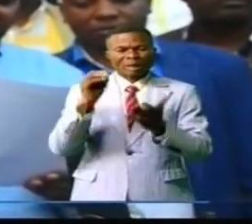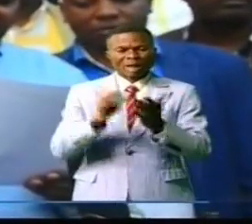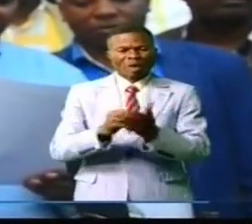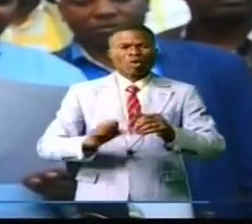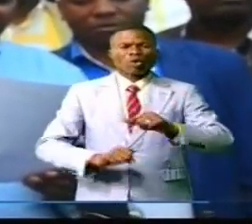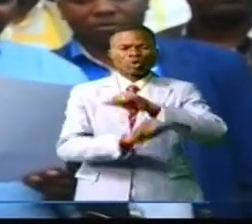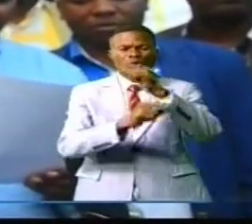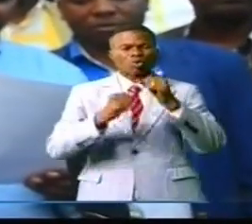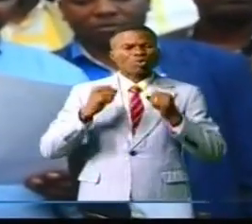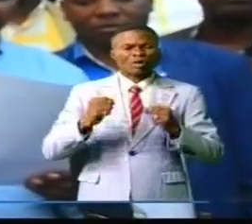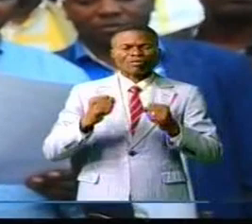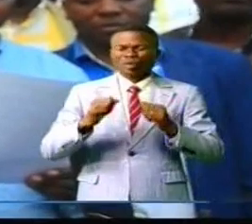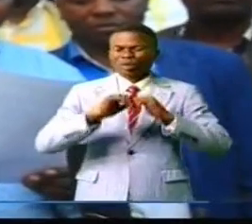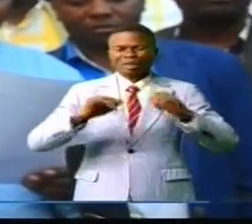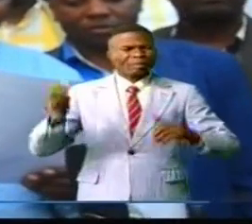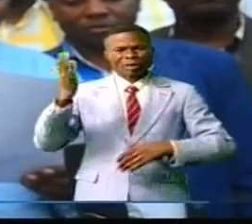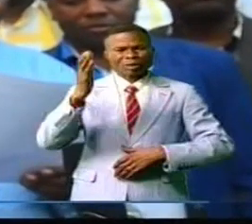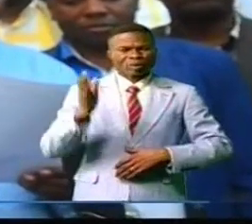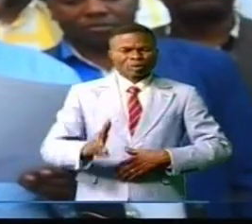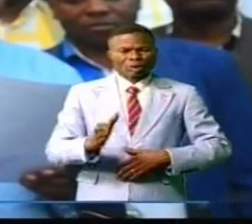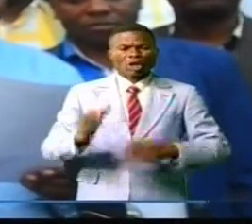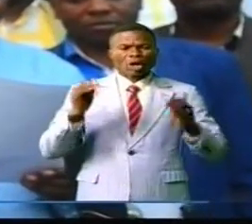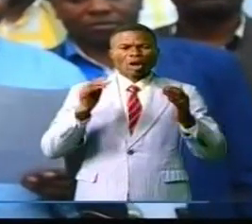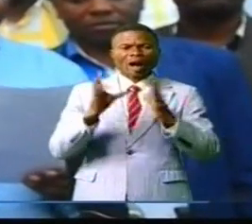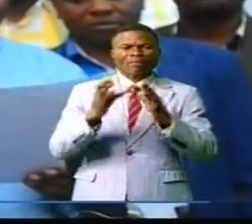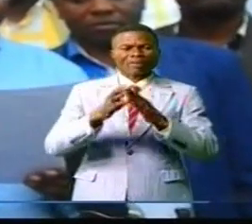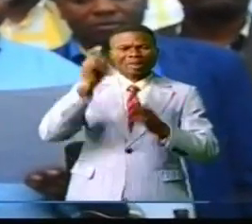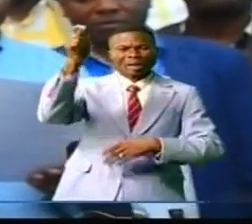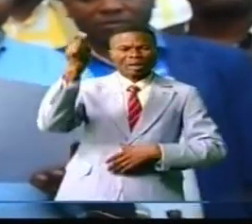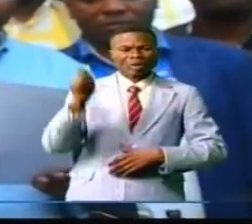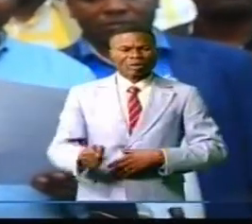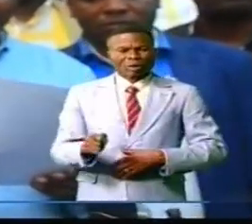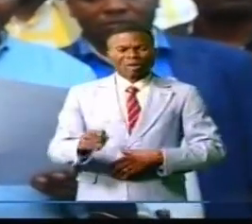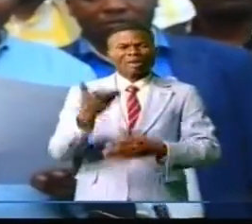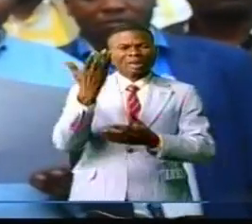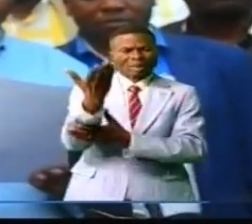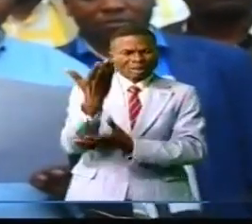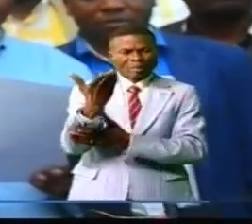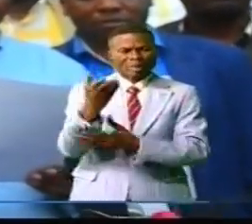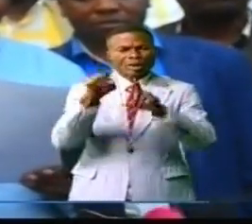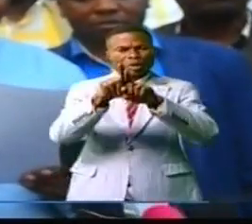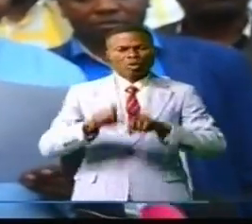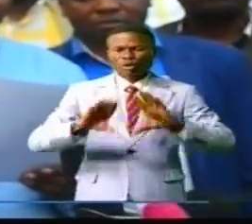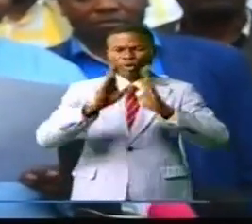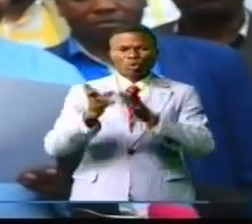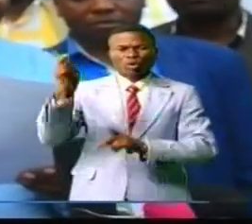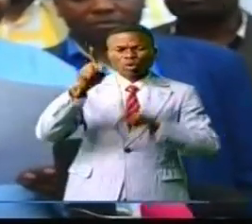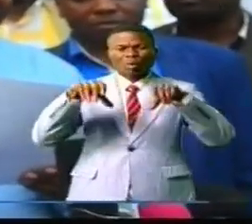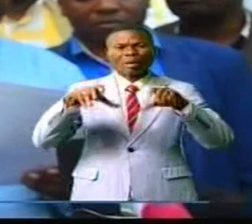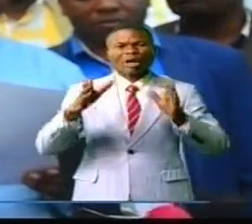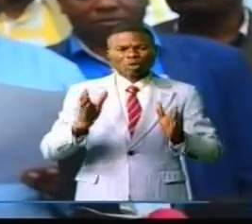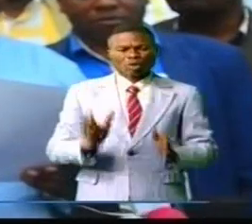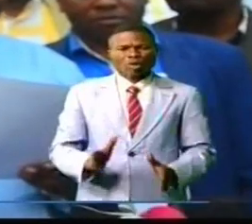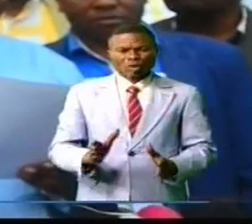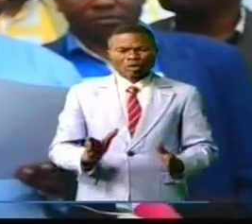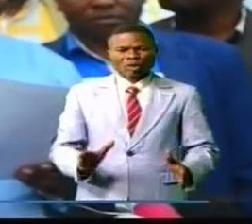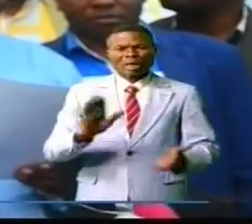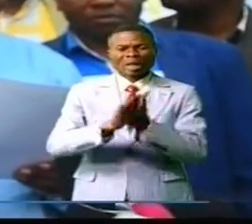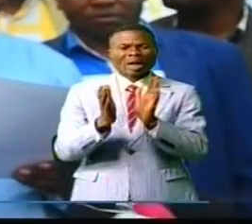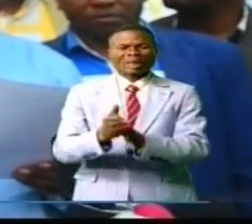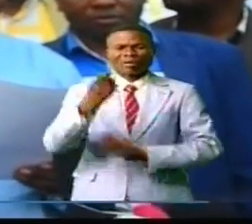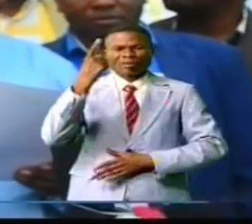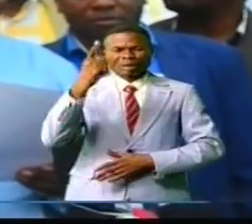soutien indéfectible au FARDC et invitons tout le peuple congolais à se